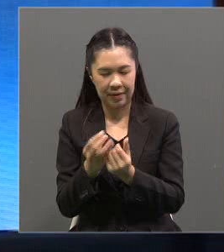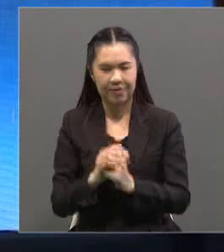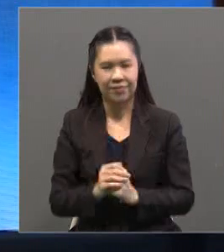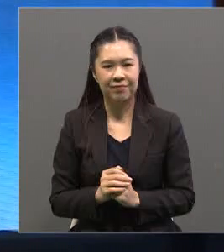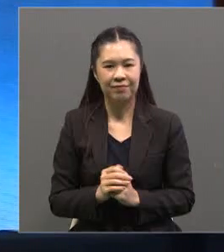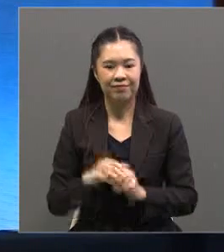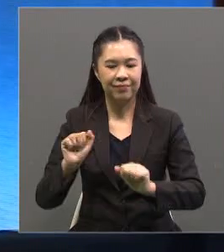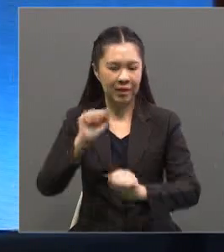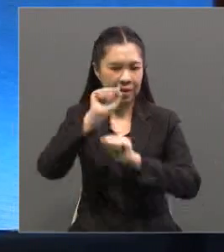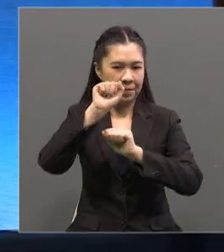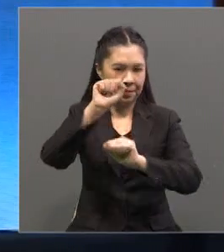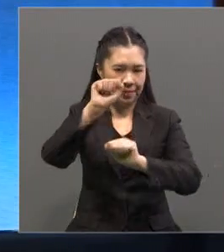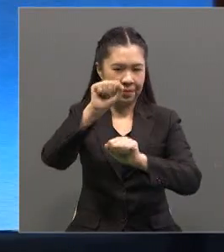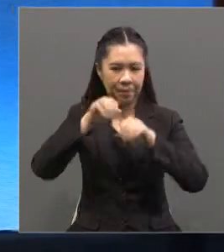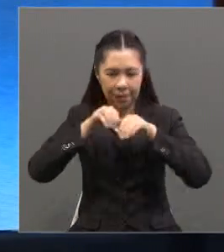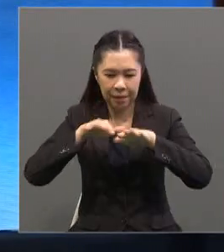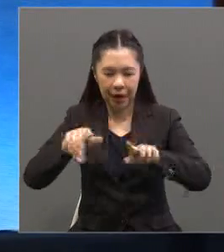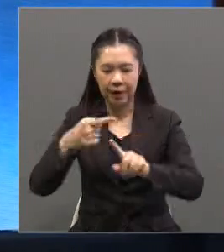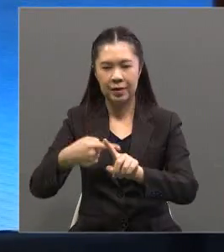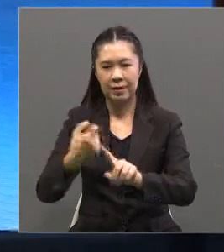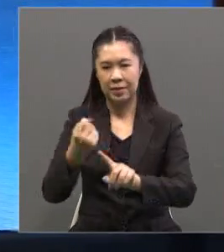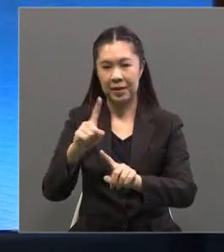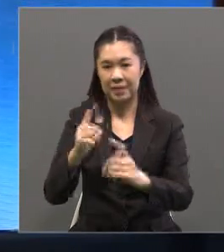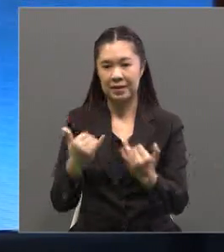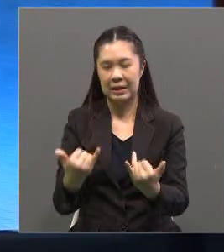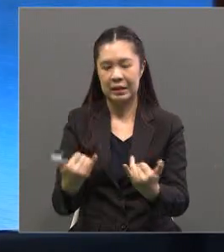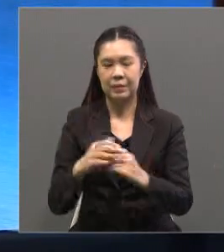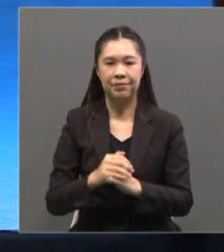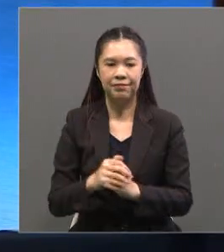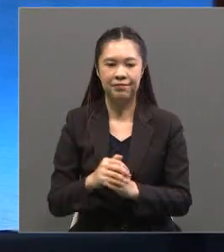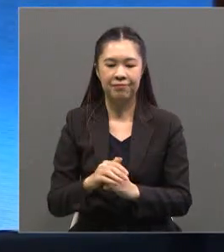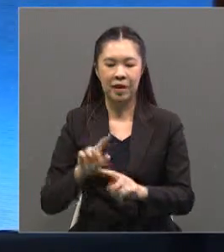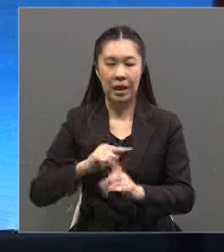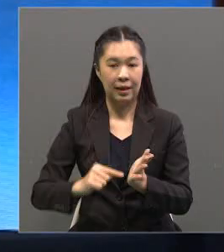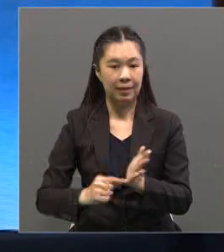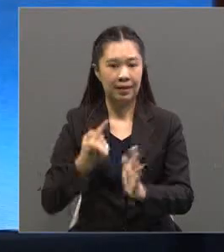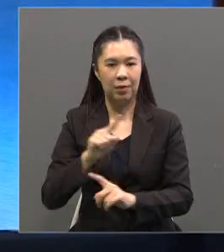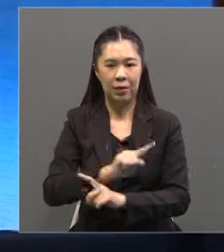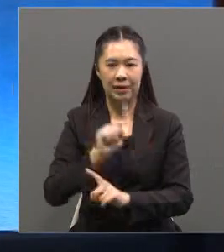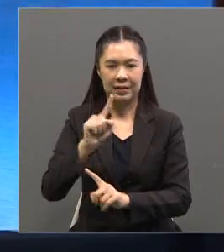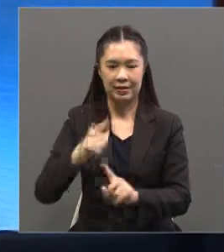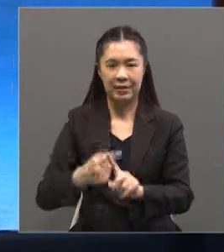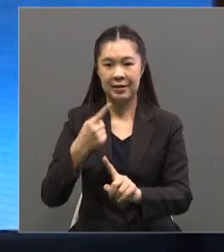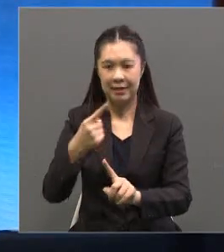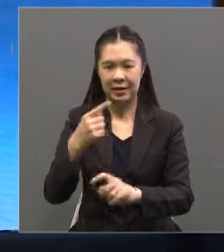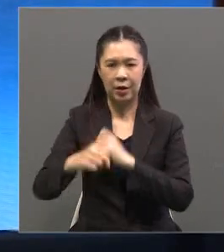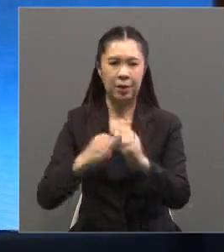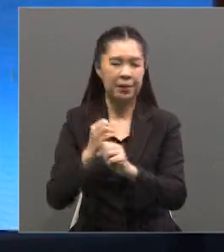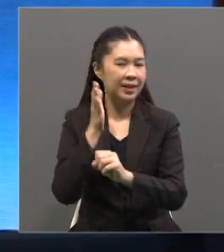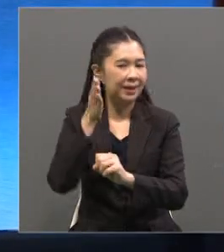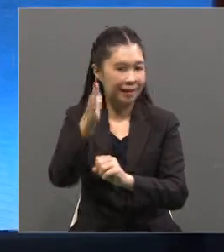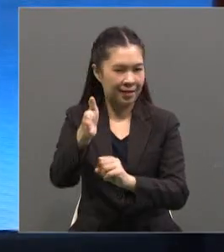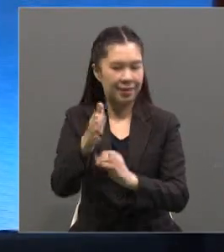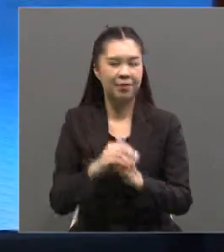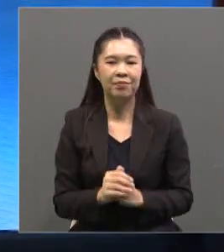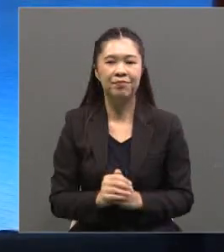าดว่าจะประกาศได้ในเดือนพฤศจิกายนนี้และจะมีผลบังคับใช้1มกราคมปีหน้าซึ่งจะยกระดับขึ้นมาอย่าง